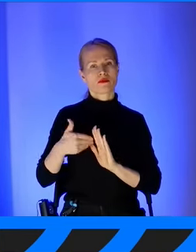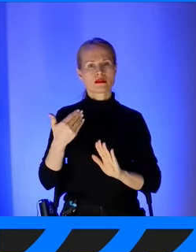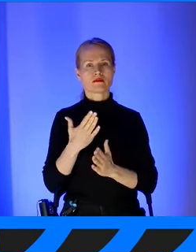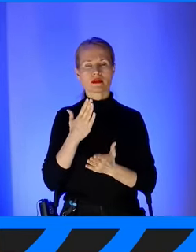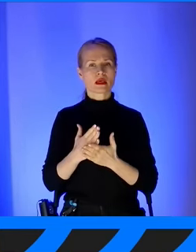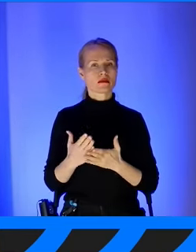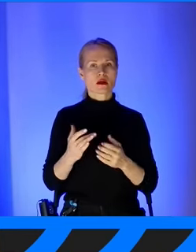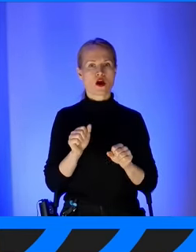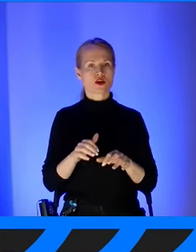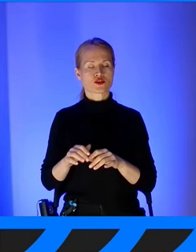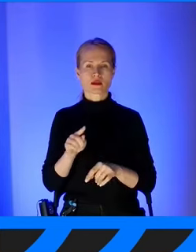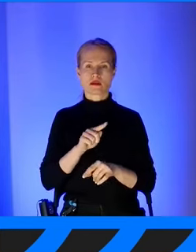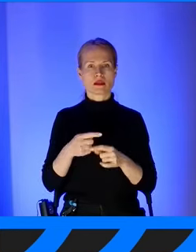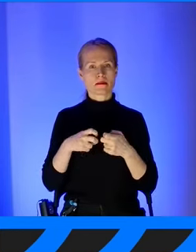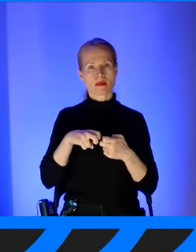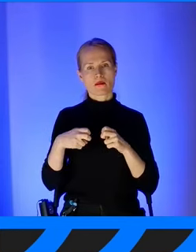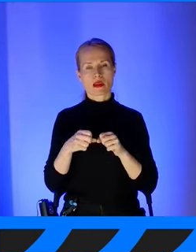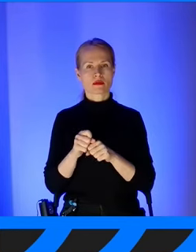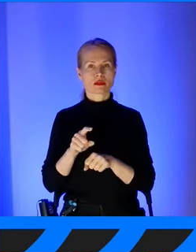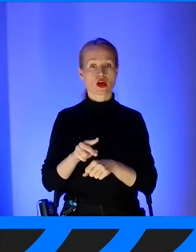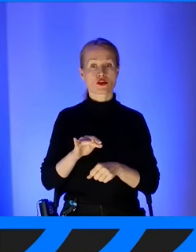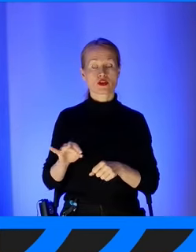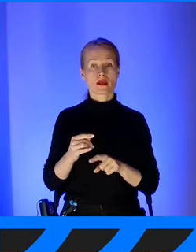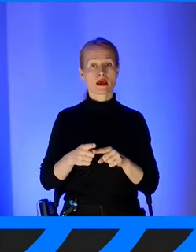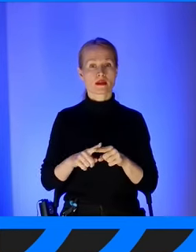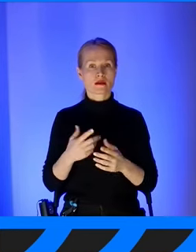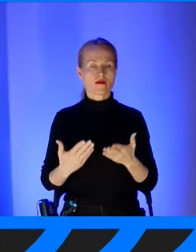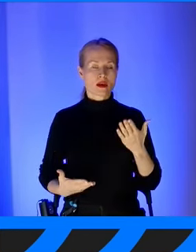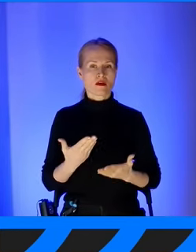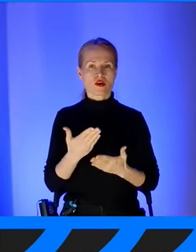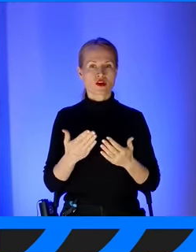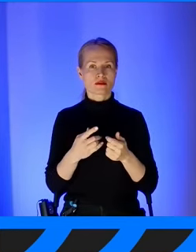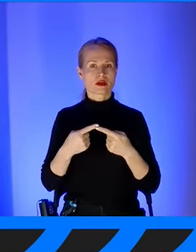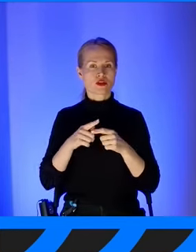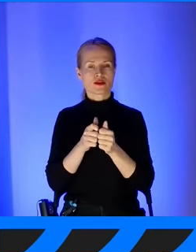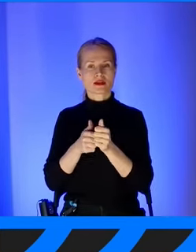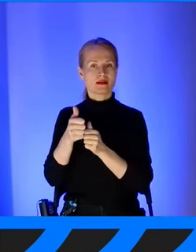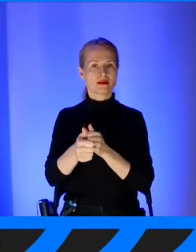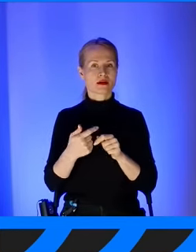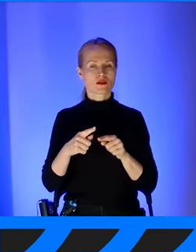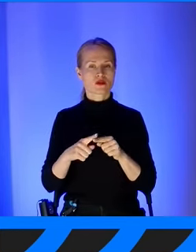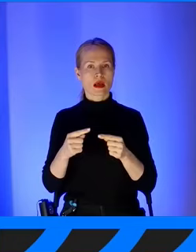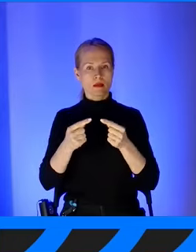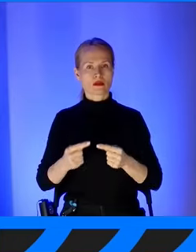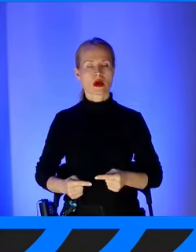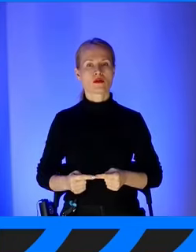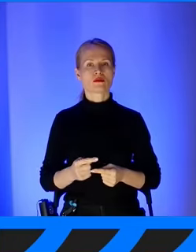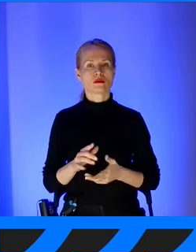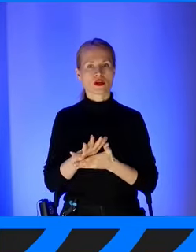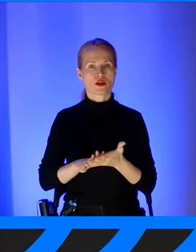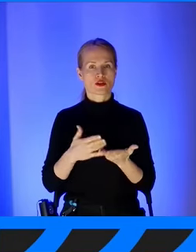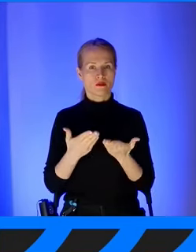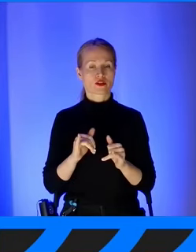они это решают и это наверное там наши технологические лидеры которые сейчас определяют разви Вот и как